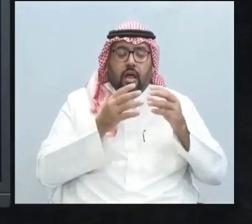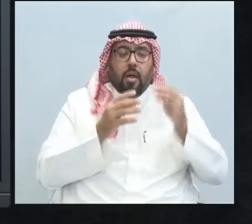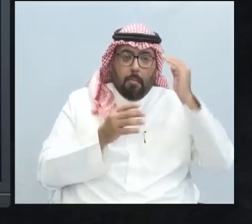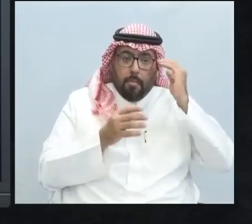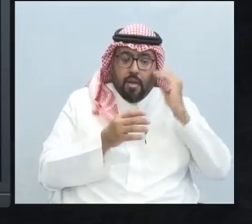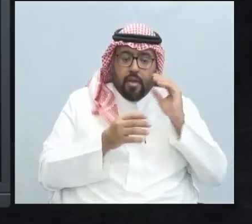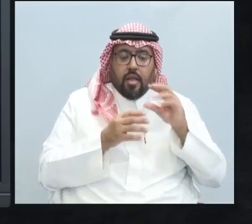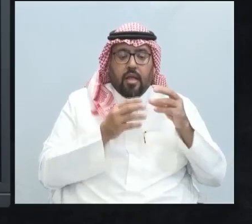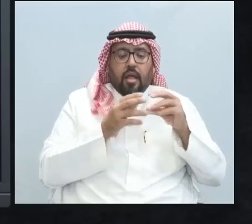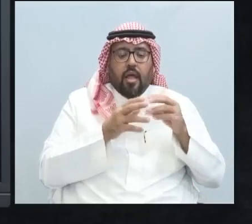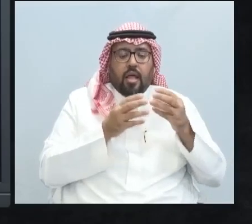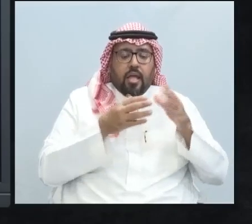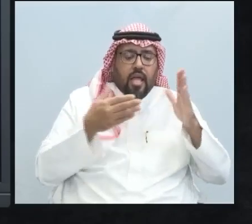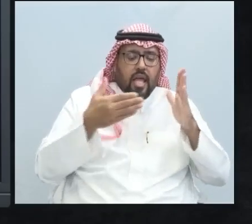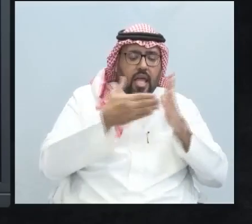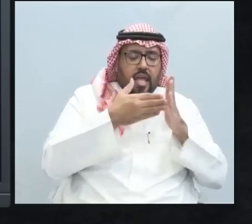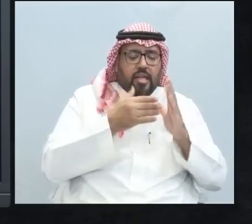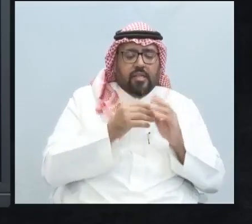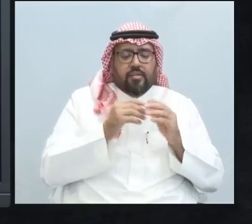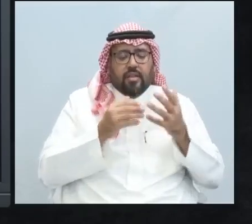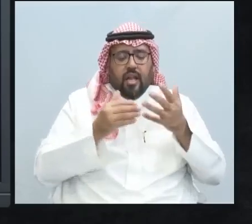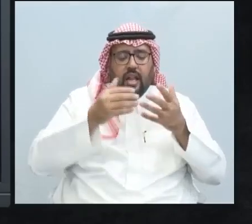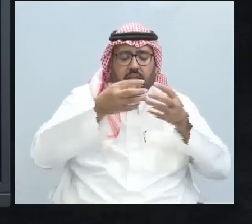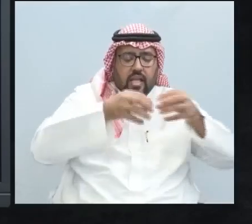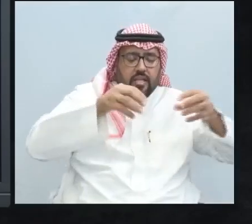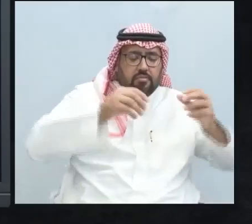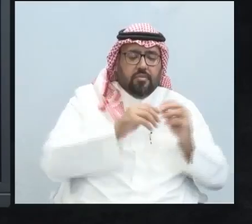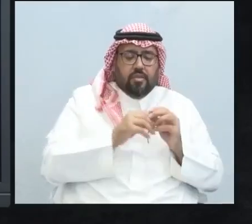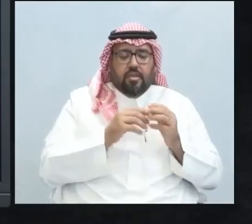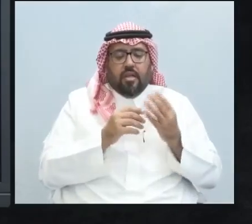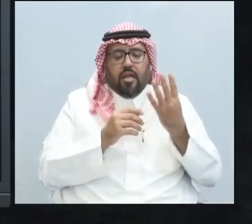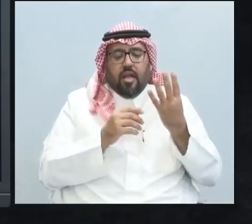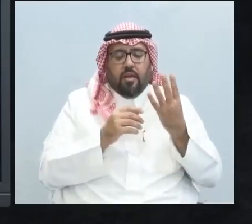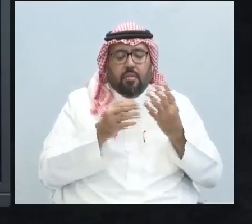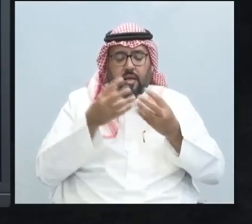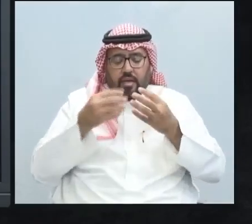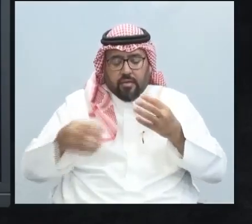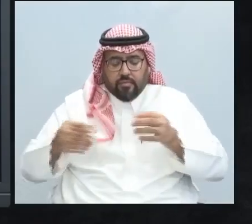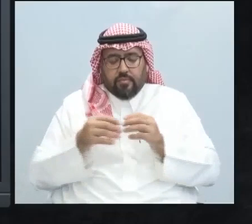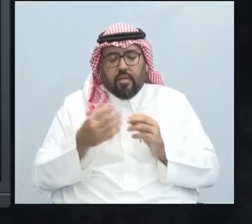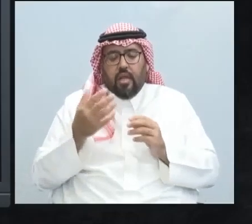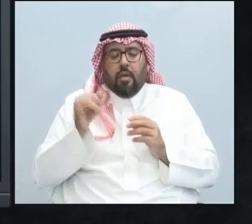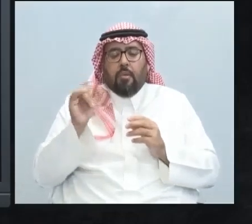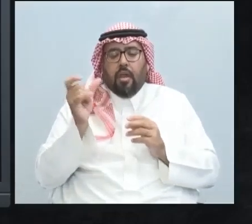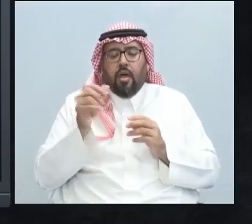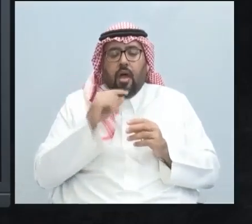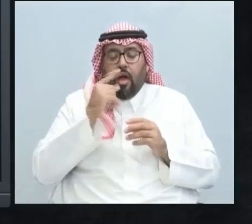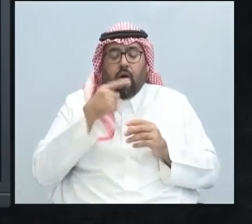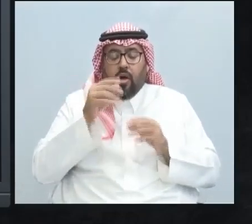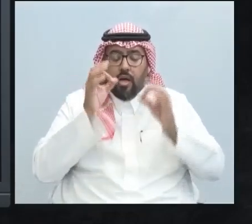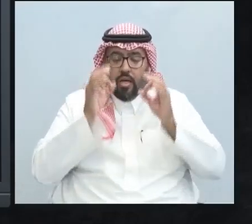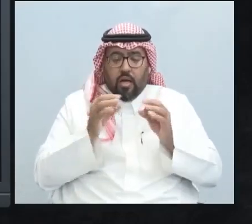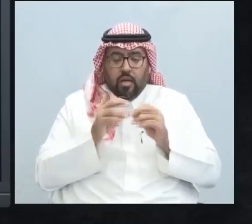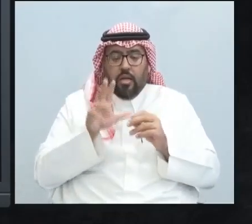والانقسام الثاني كان نهايه هذا الانقسام عباره عن انتاج ربع خلايا منويه علقنا واكد بانه